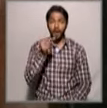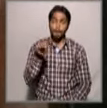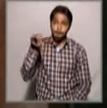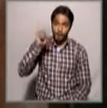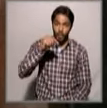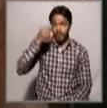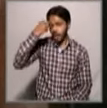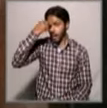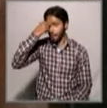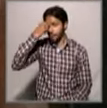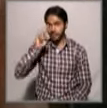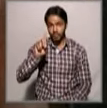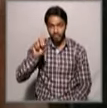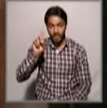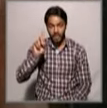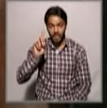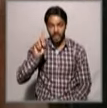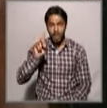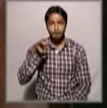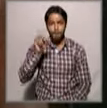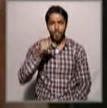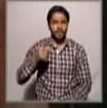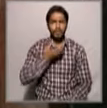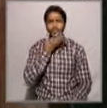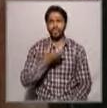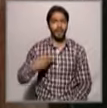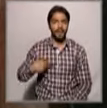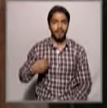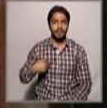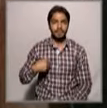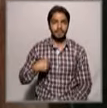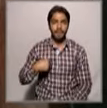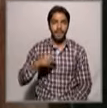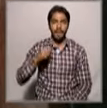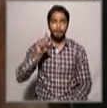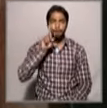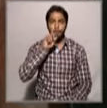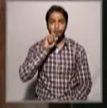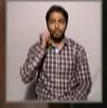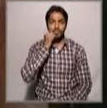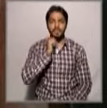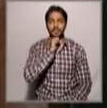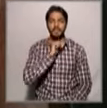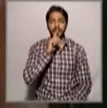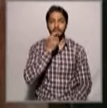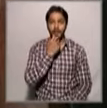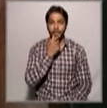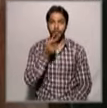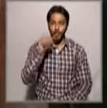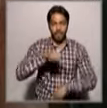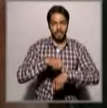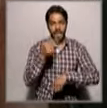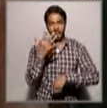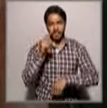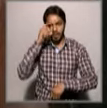الله تعالى فضيلة الشيخ مصطفى العدوي حفظه الله مع أهل الذكر في الخامسة بتوقيت القاهرة. أسأل الله عز وجل